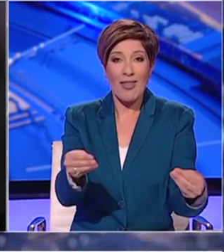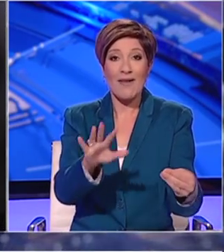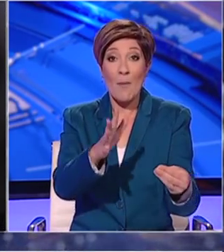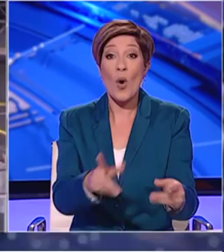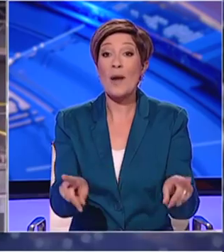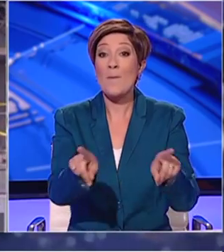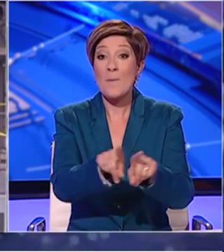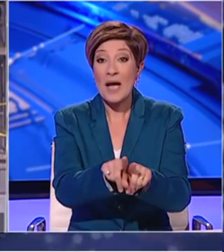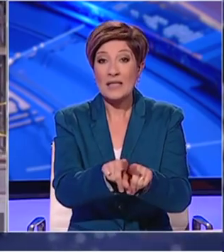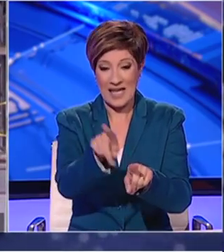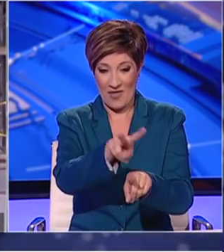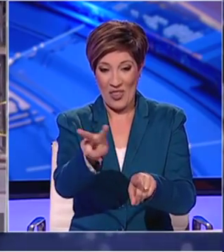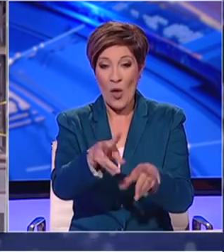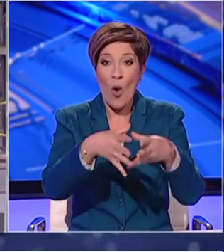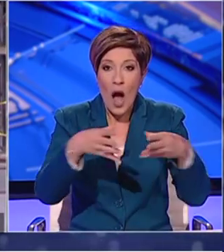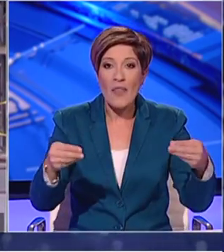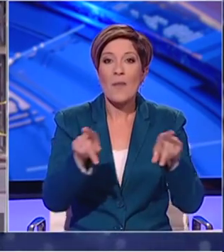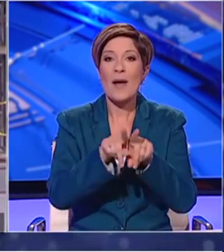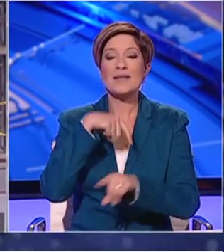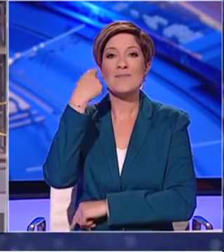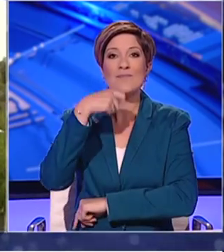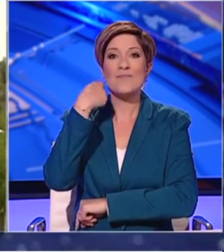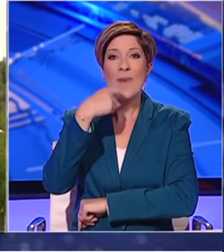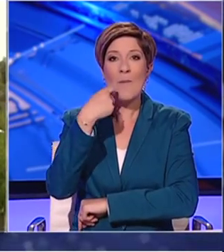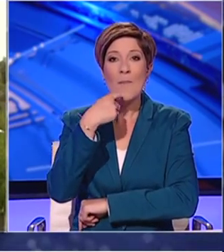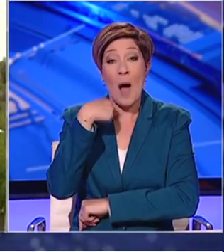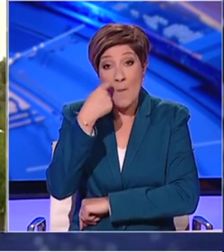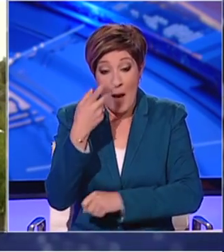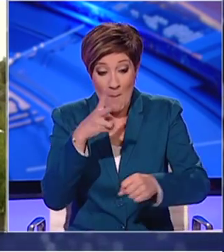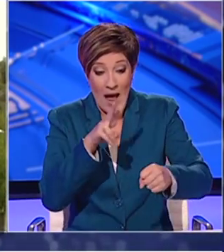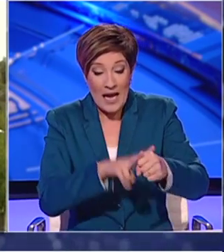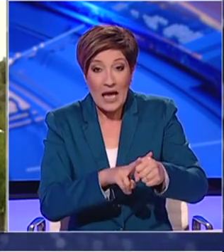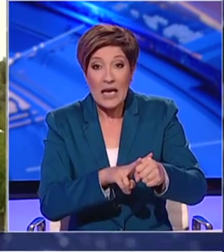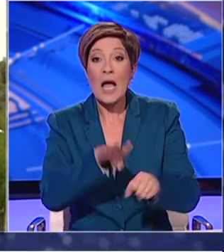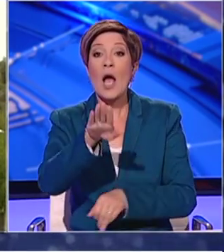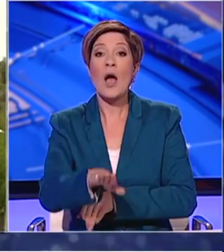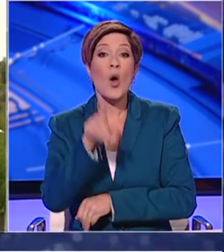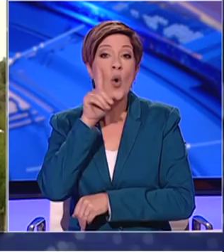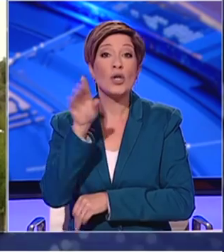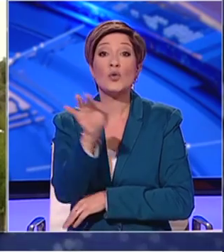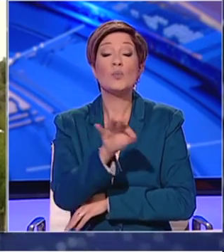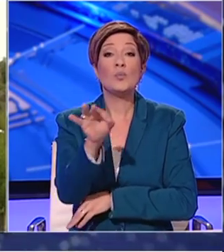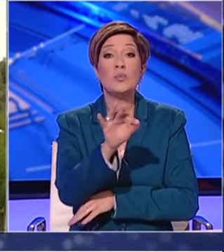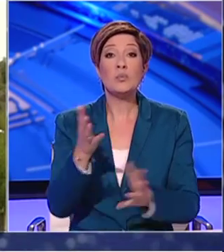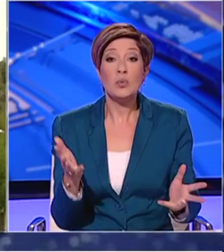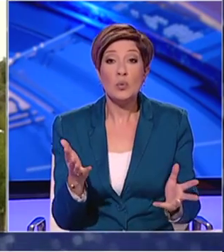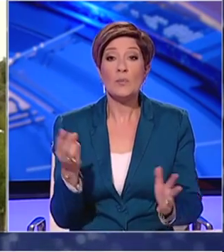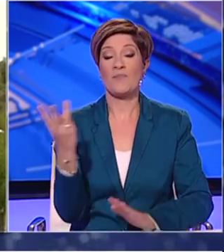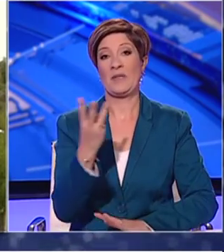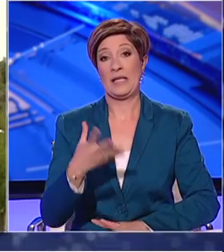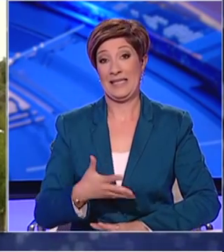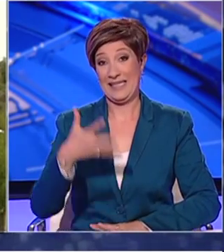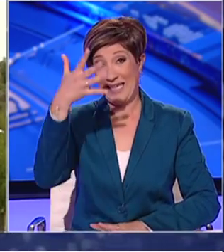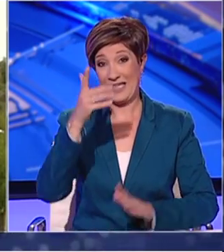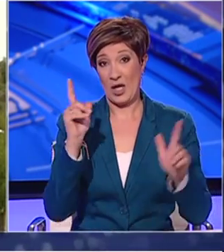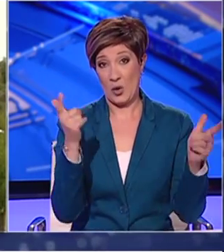από την ημέρα εξαφάνισης της μητέρας του. Σύμφωνα με πληροφορίες, φέρεται ο 33χρονος ύποπτος, ο οποίος συνελήφθη,